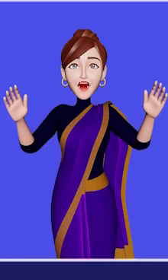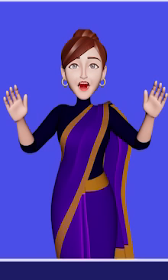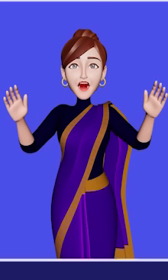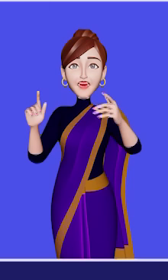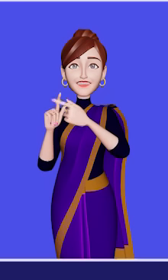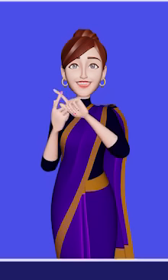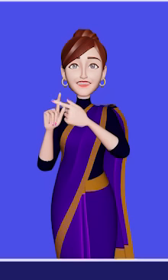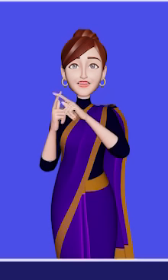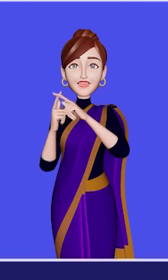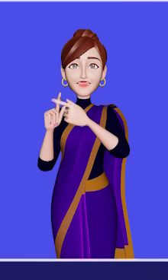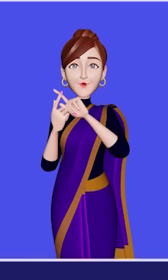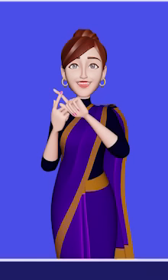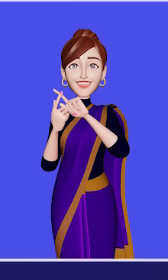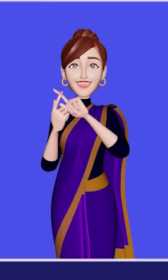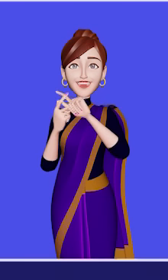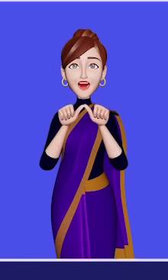आप सभी का